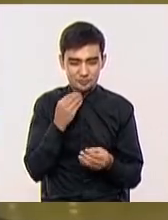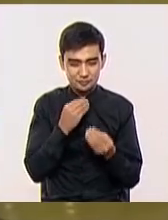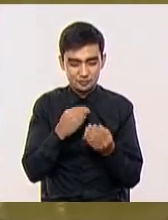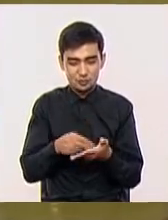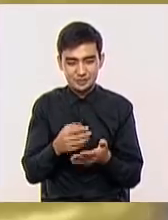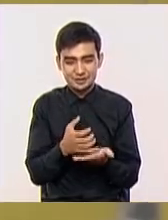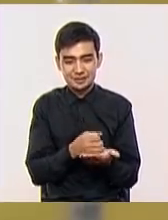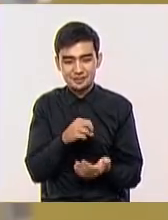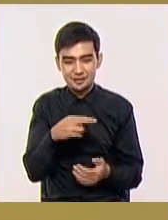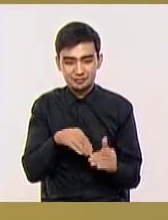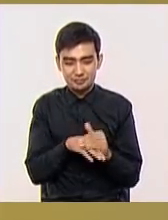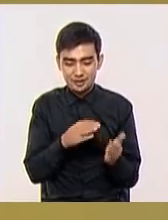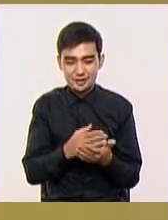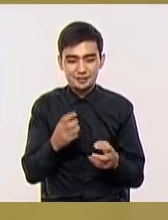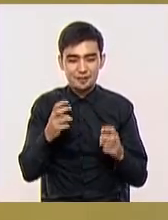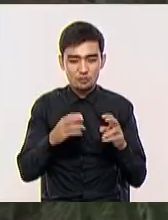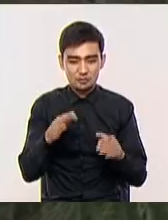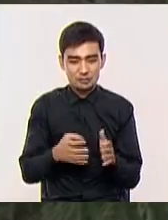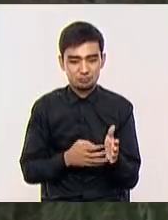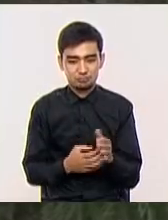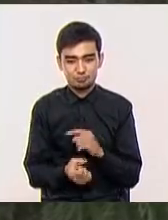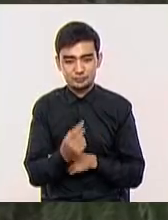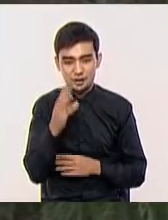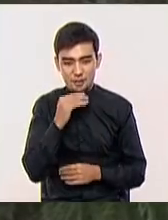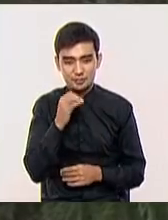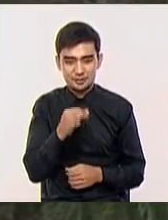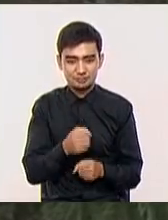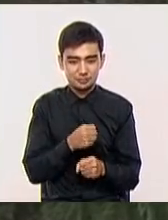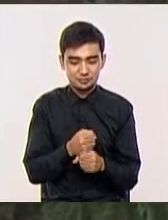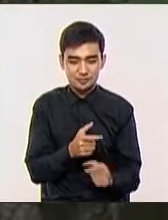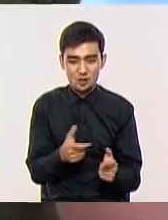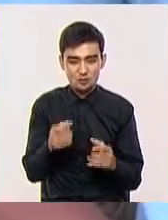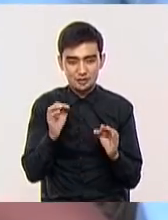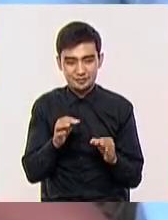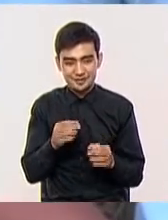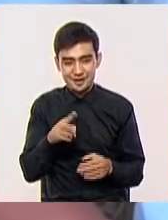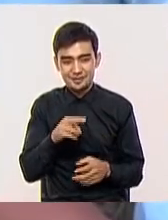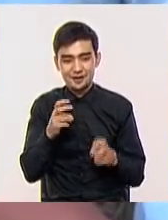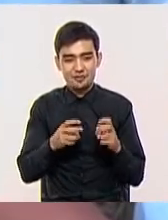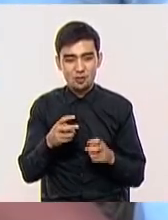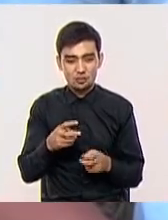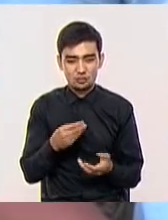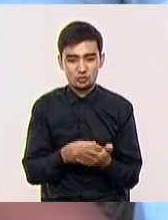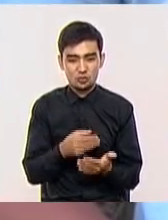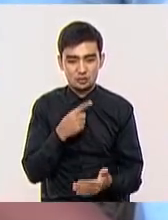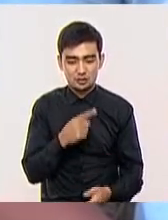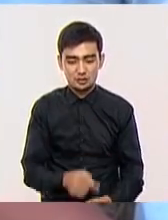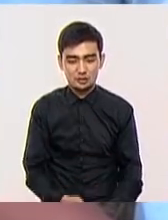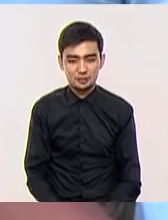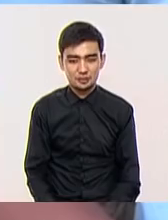қоймада сақтайды. Ал ірі зауыттарға жетпей қалады дейді мамандар. Шикізатты өңдеп оны дайын өнім ретінде шығару зауыттар үшін қымбатқа түседі